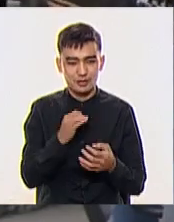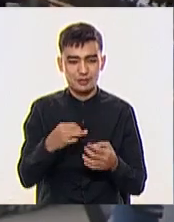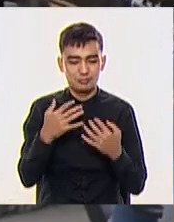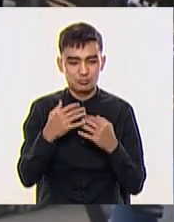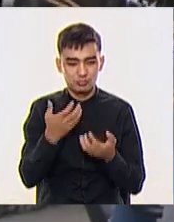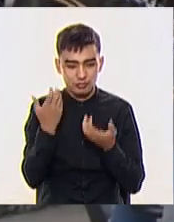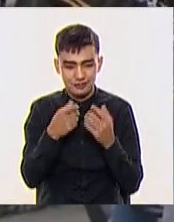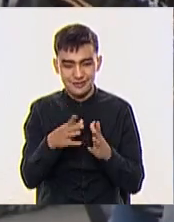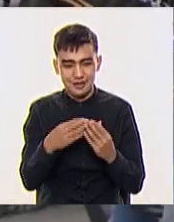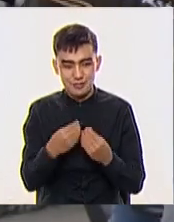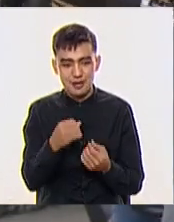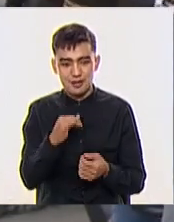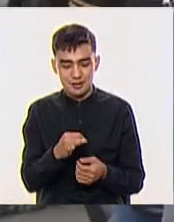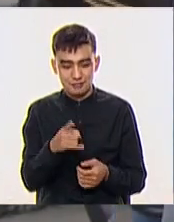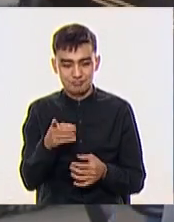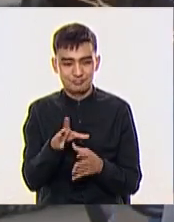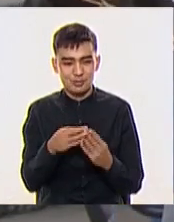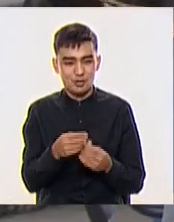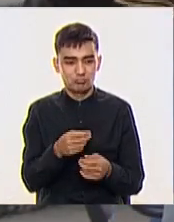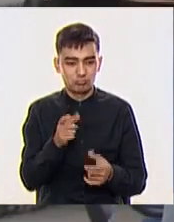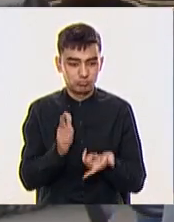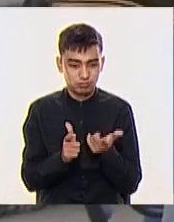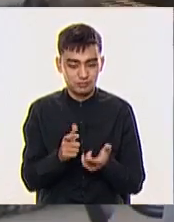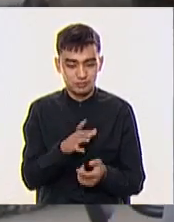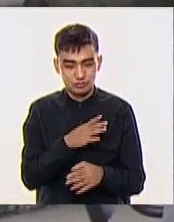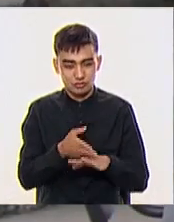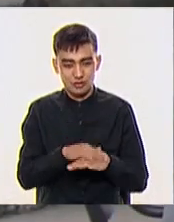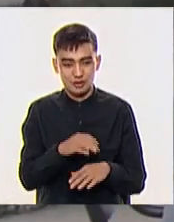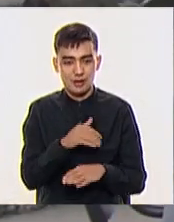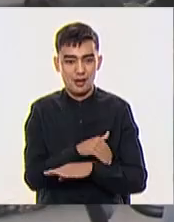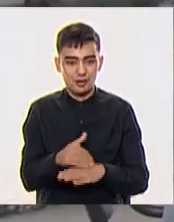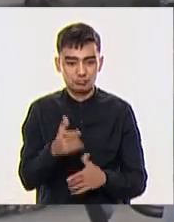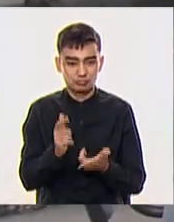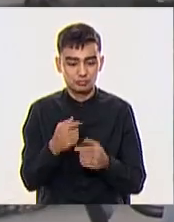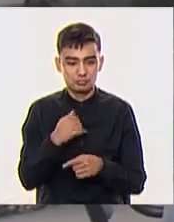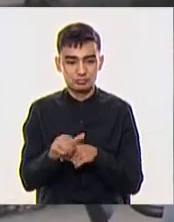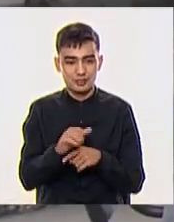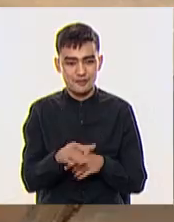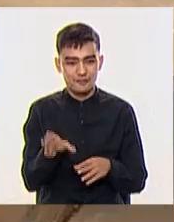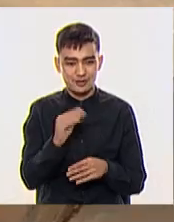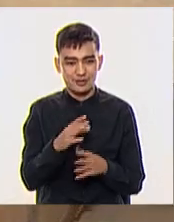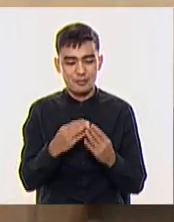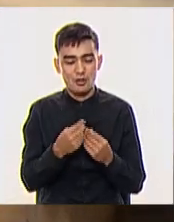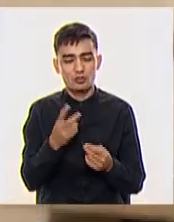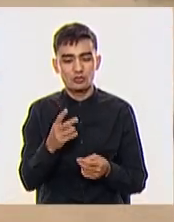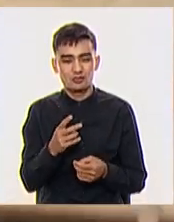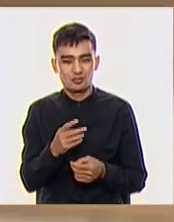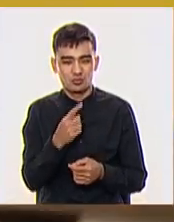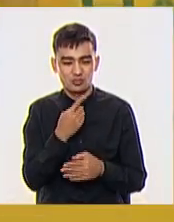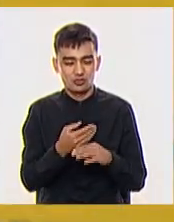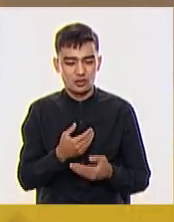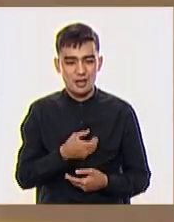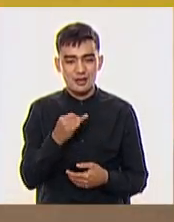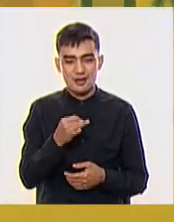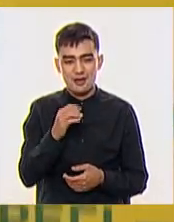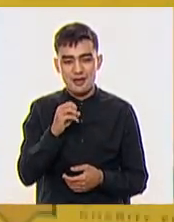семьи. И сегодня достаются настоящим адресатам именно малообеспеченным семьям. Акцию «Ель терега